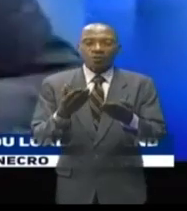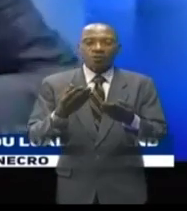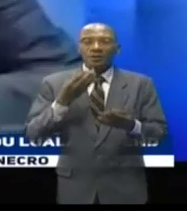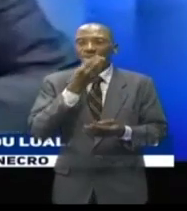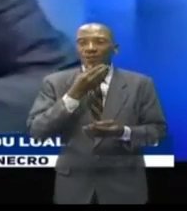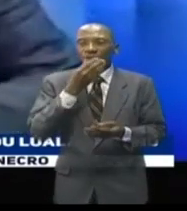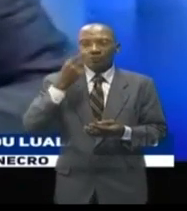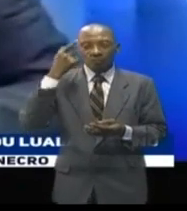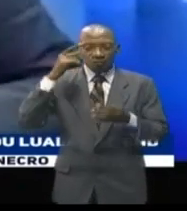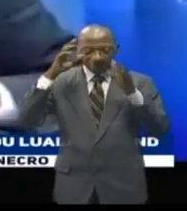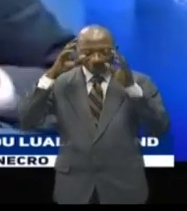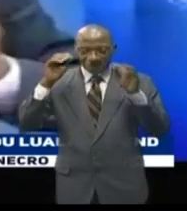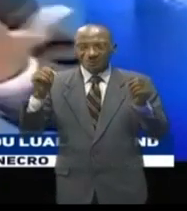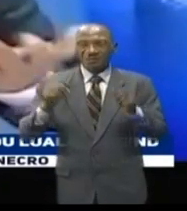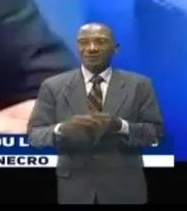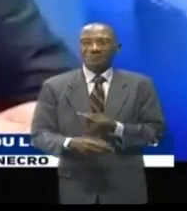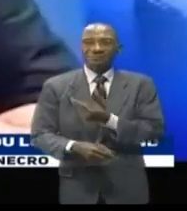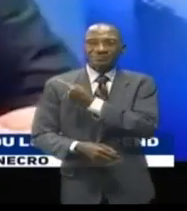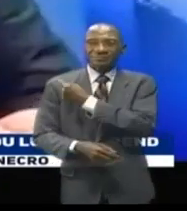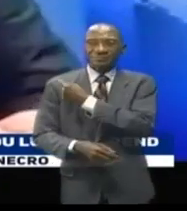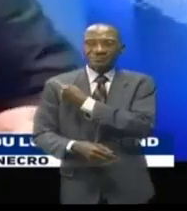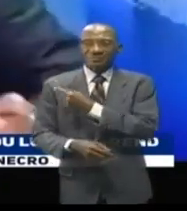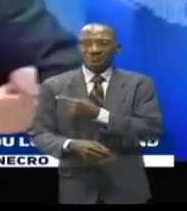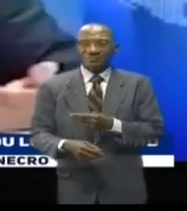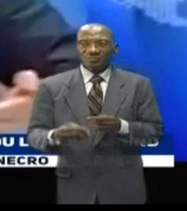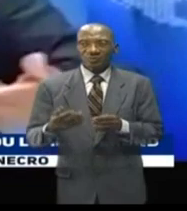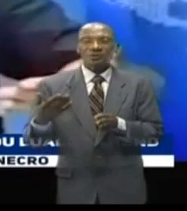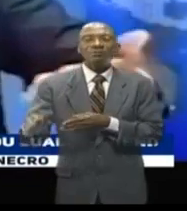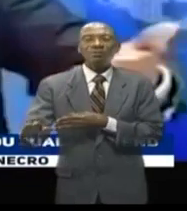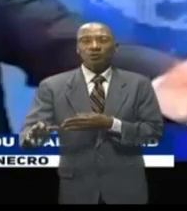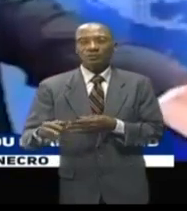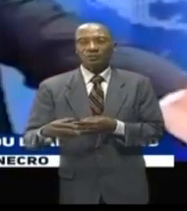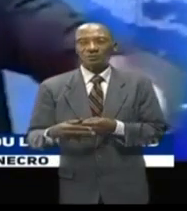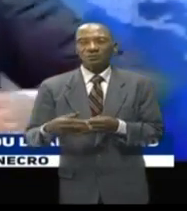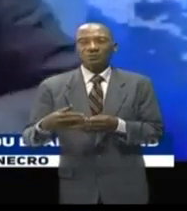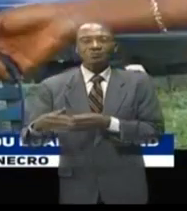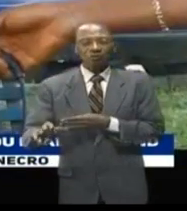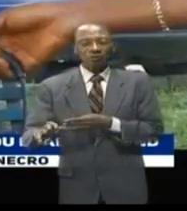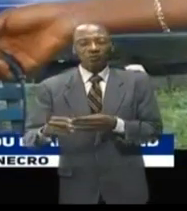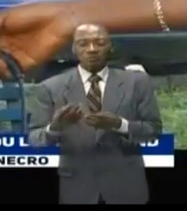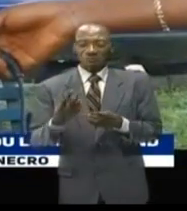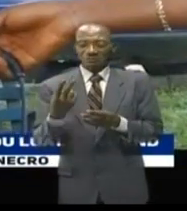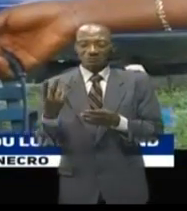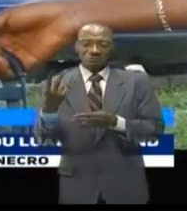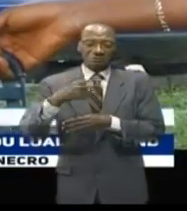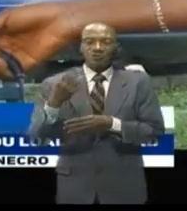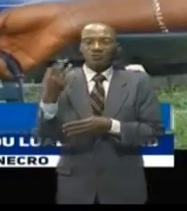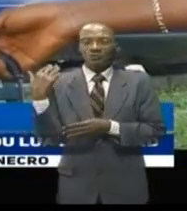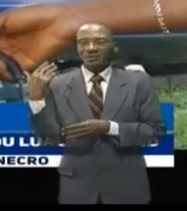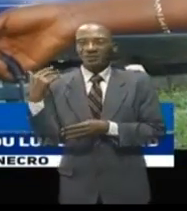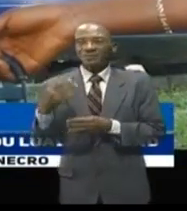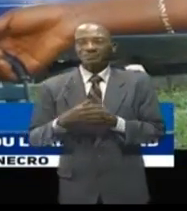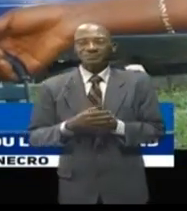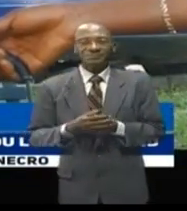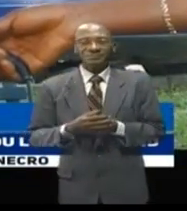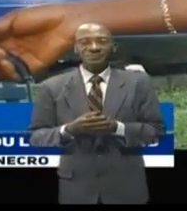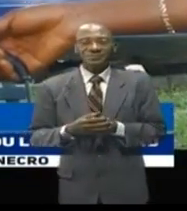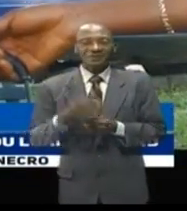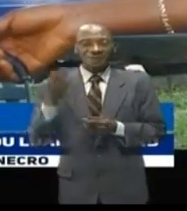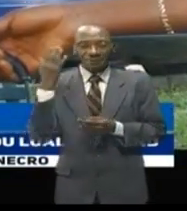il a tiré sa révérence qui a qui a quitté la Terre des hommes il y a quelques heures c'est un journaliste qui avait une considération